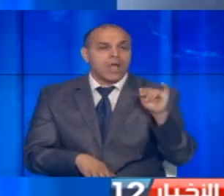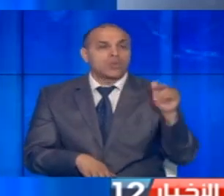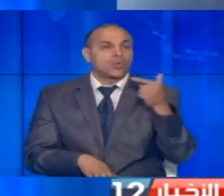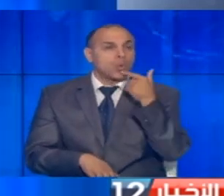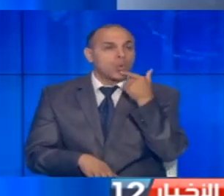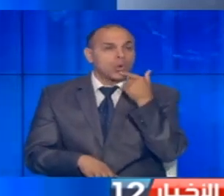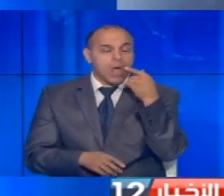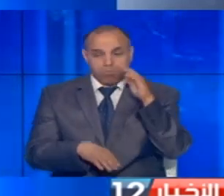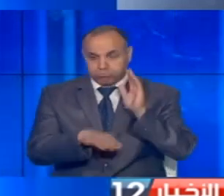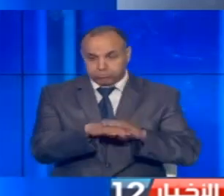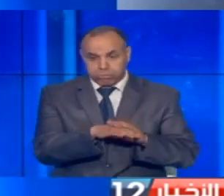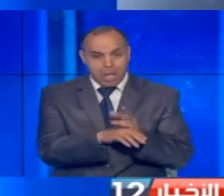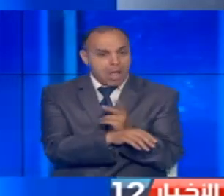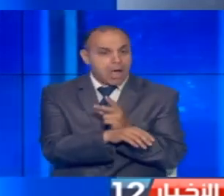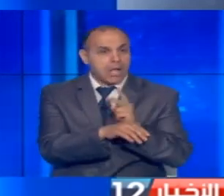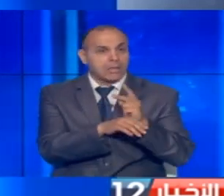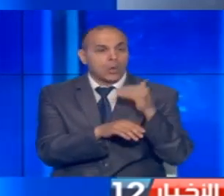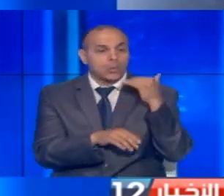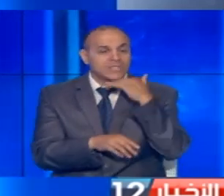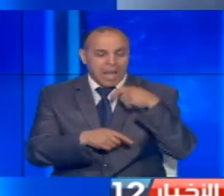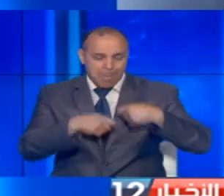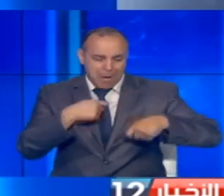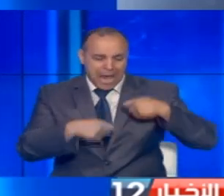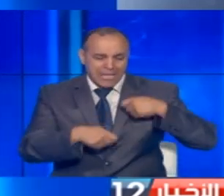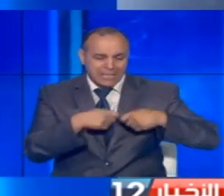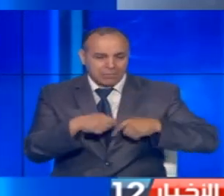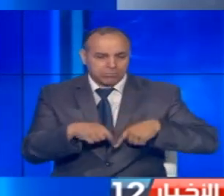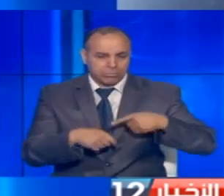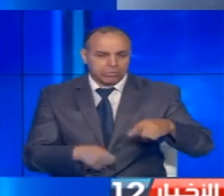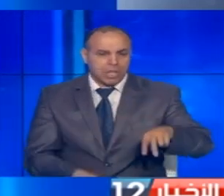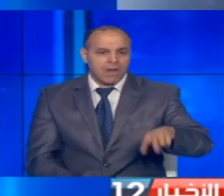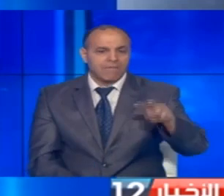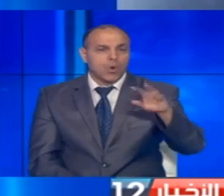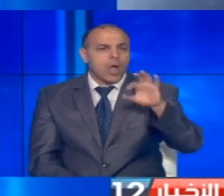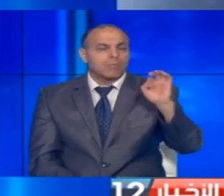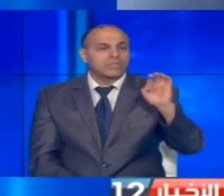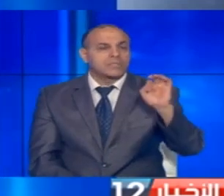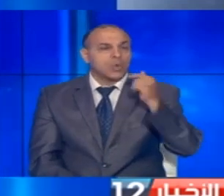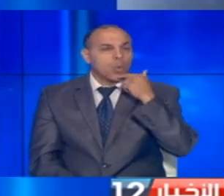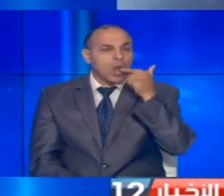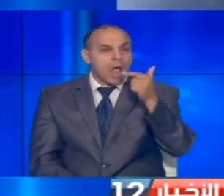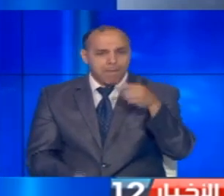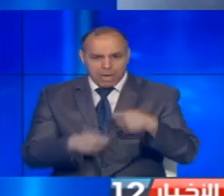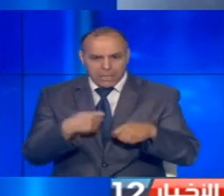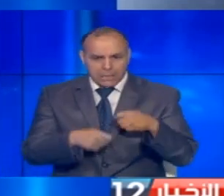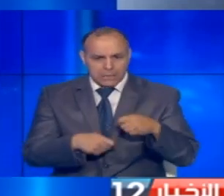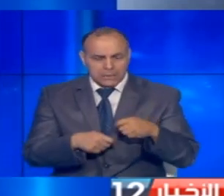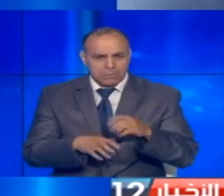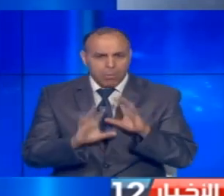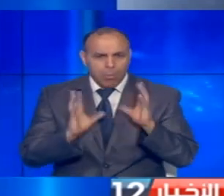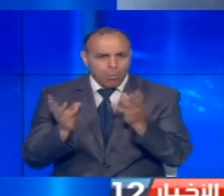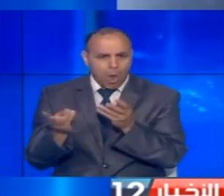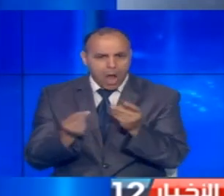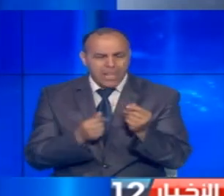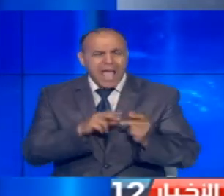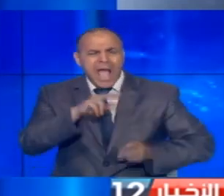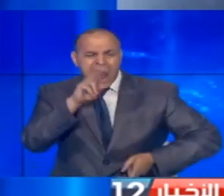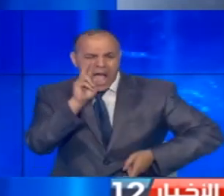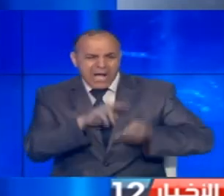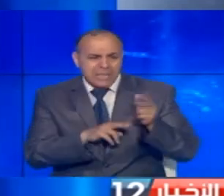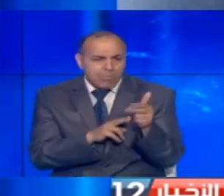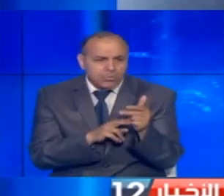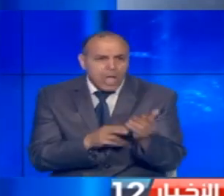غوتيريس محذرا من خطر التلوث البلاستيكي إنه بحلول عام 2050 سيكون البلاستيك في محيطاتنا أكثر